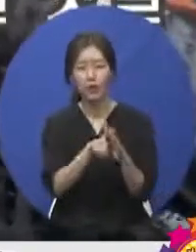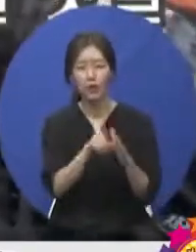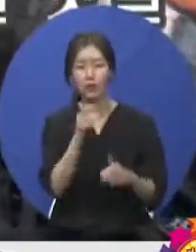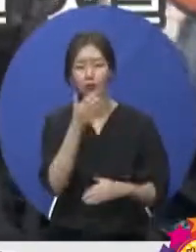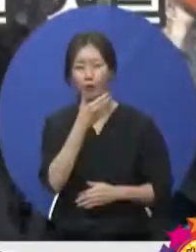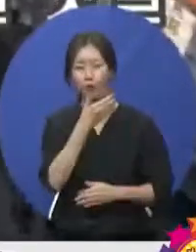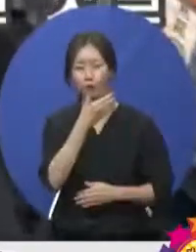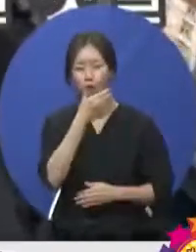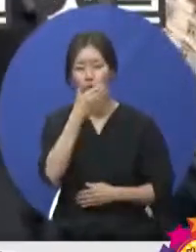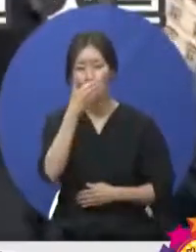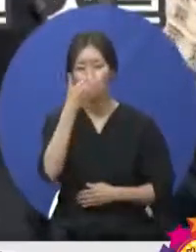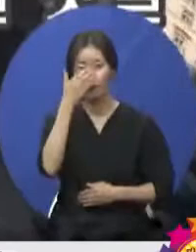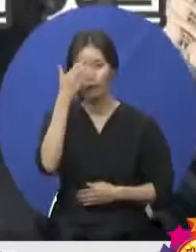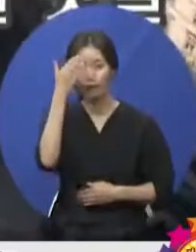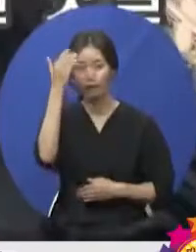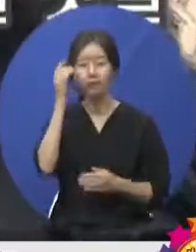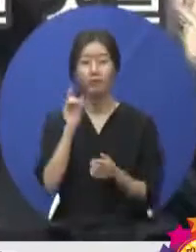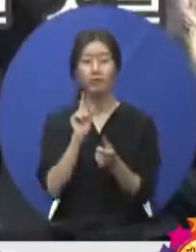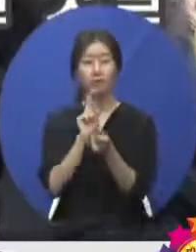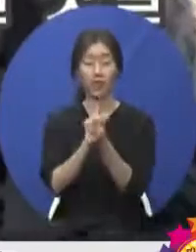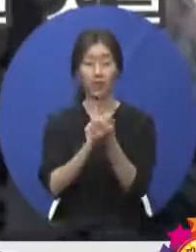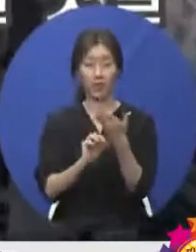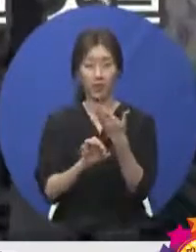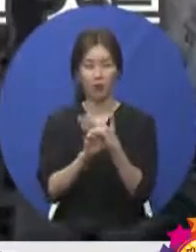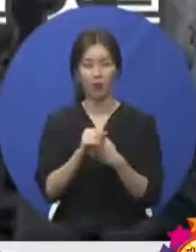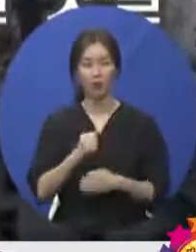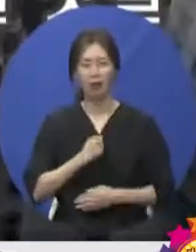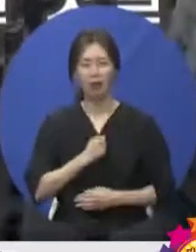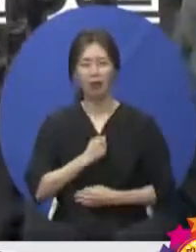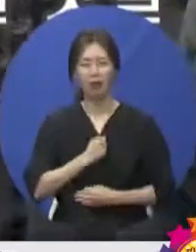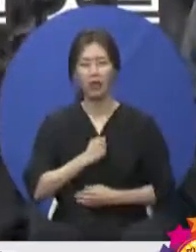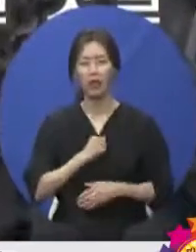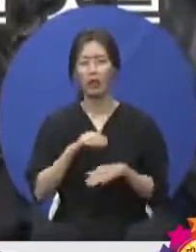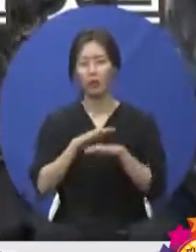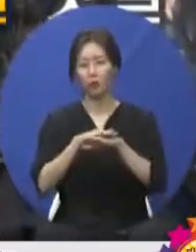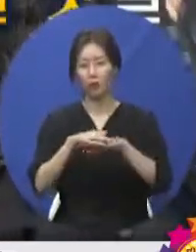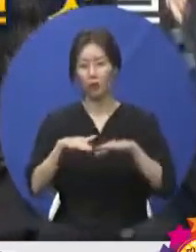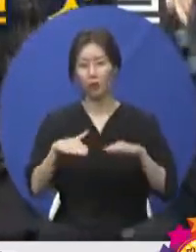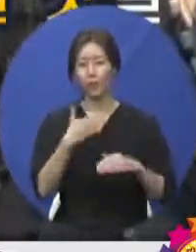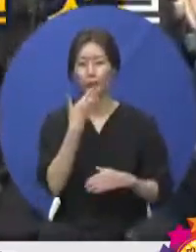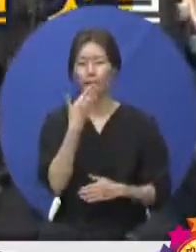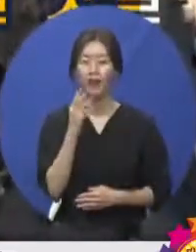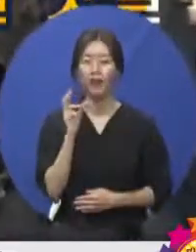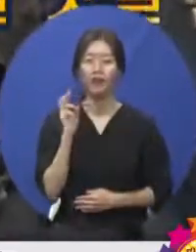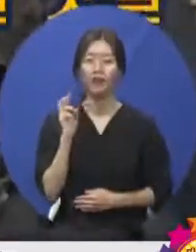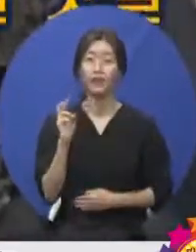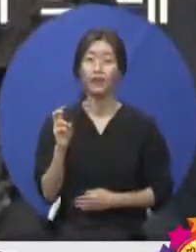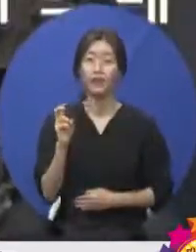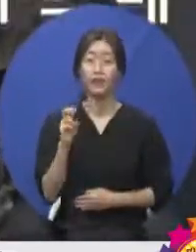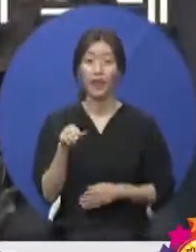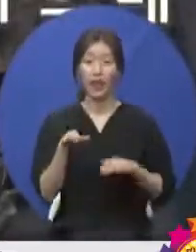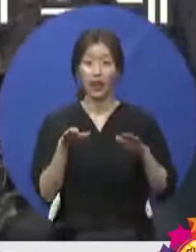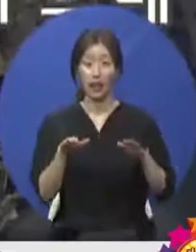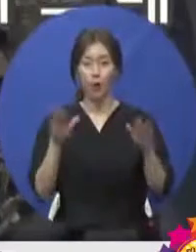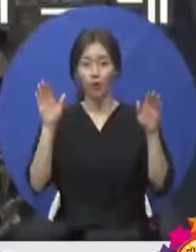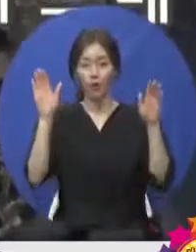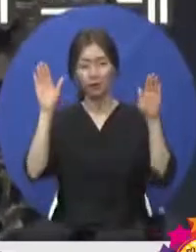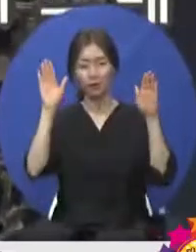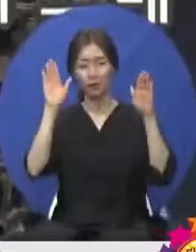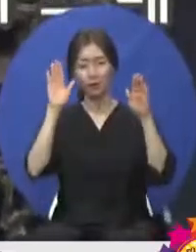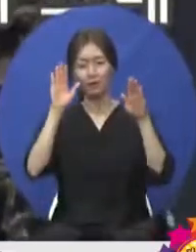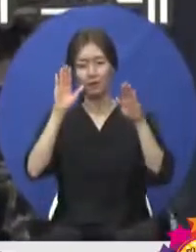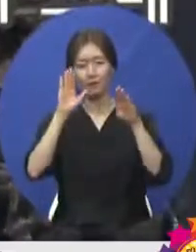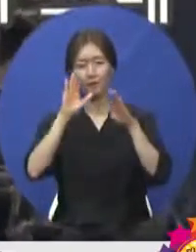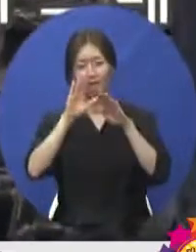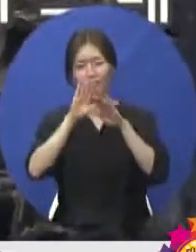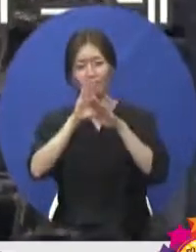꿈에서나 만나보면 이하는 풀릴 것은 이